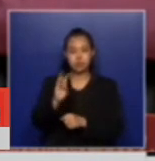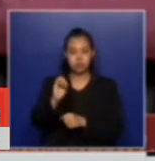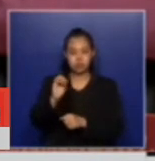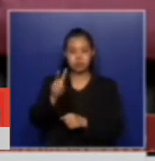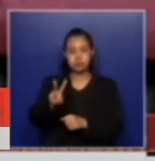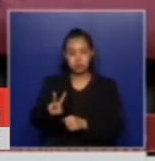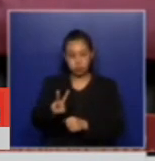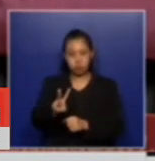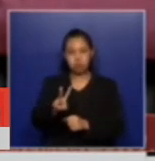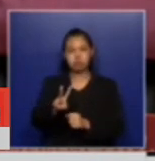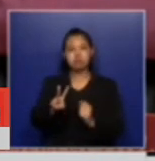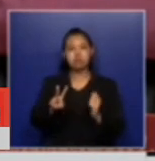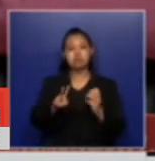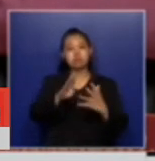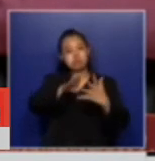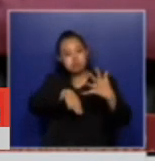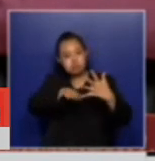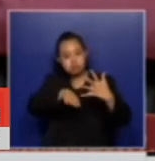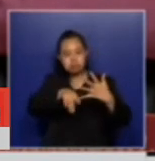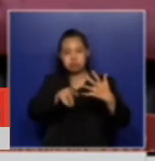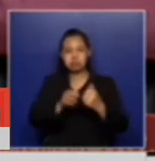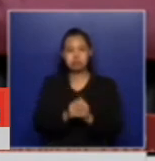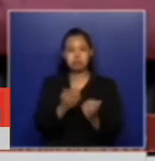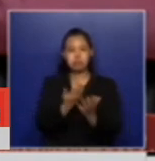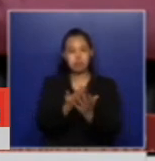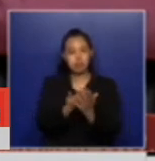2562เงินให้กู้ยืมภาคครัวเรือน